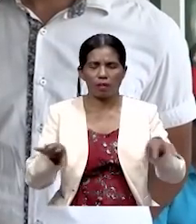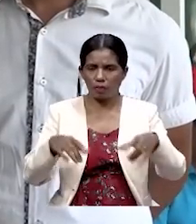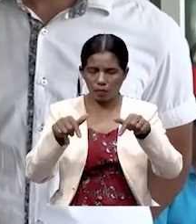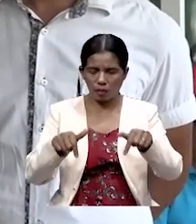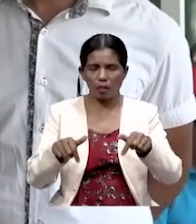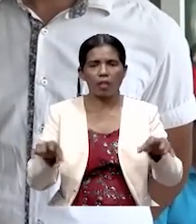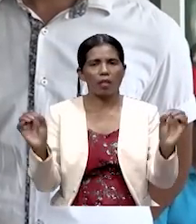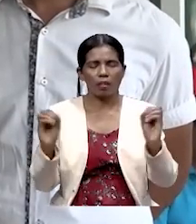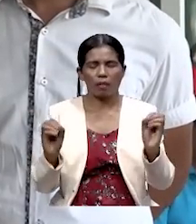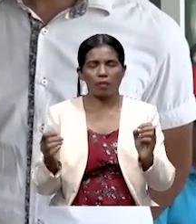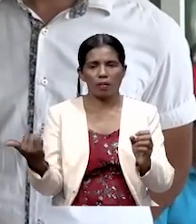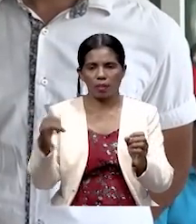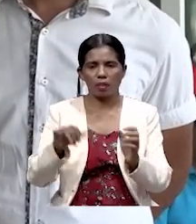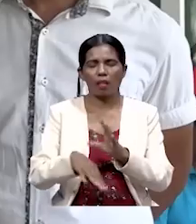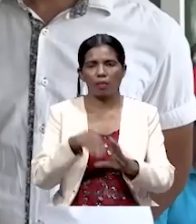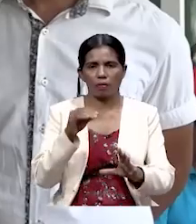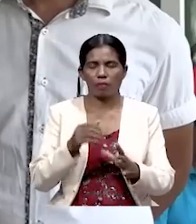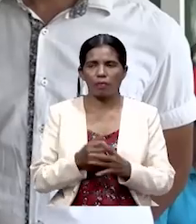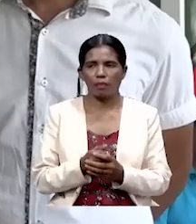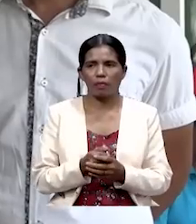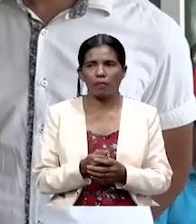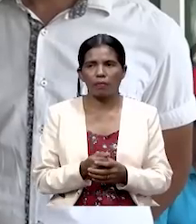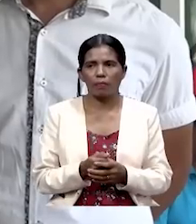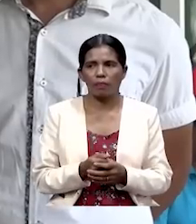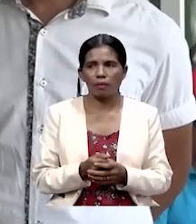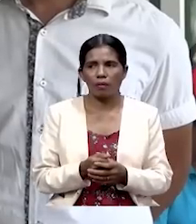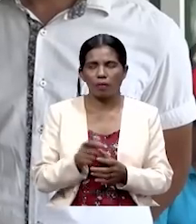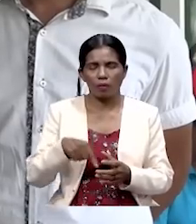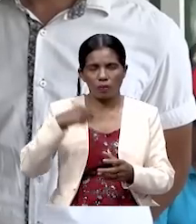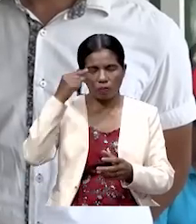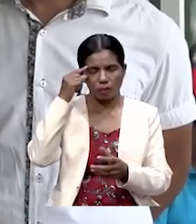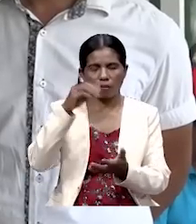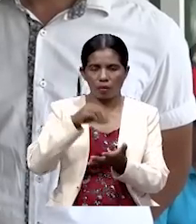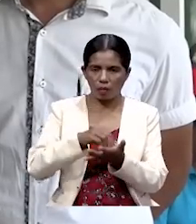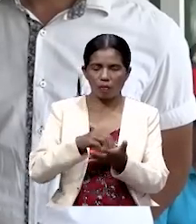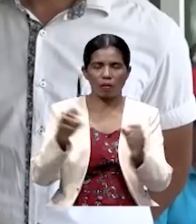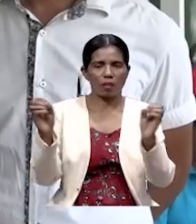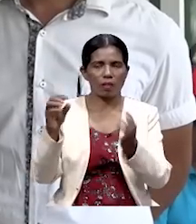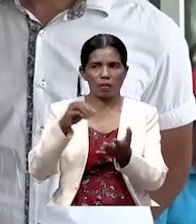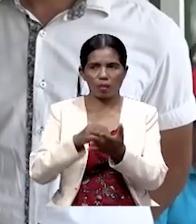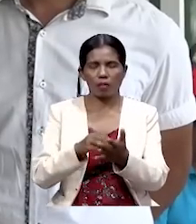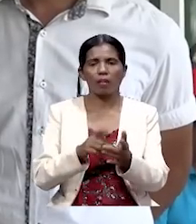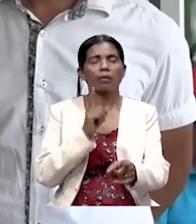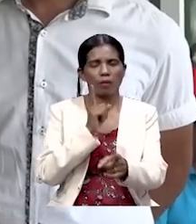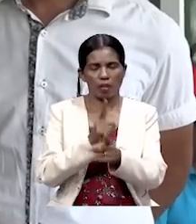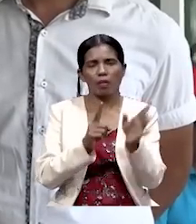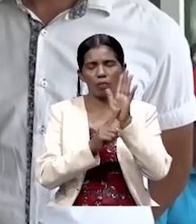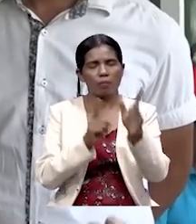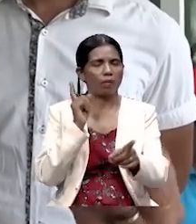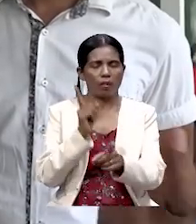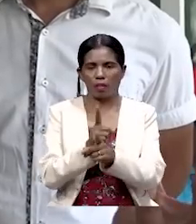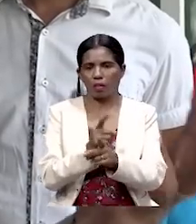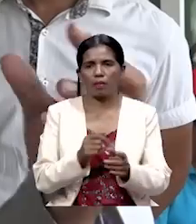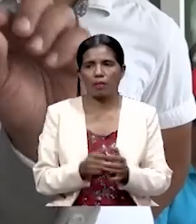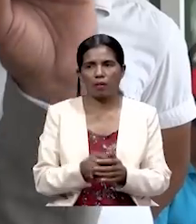Selesai ne, ne be. Tak governo kriya kala kriya mas real dan mang leha